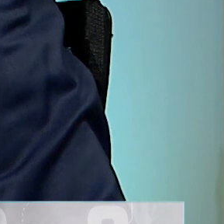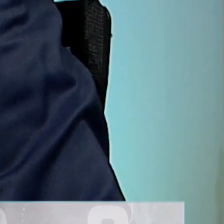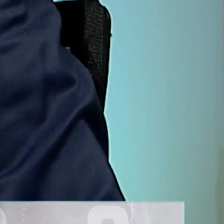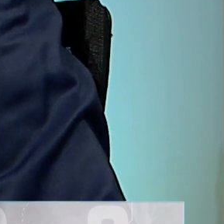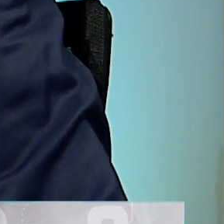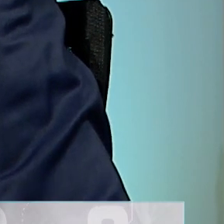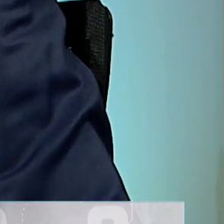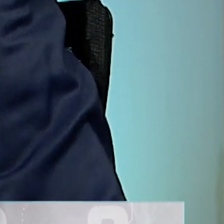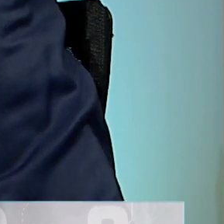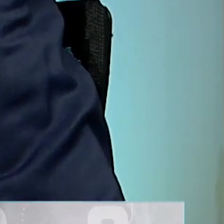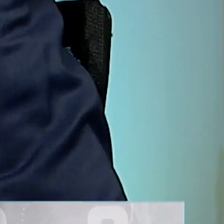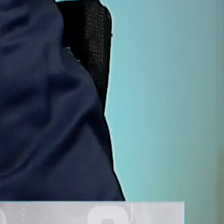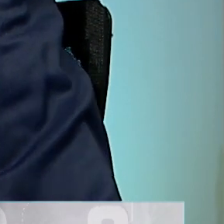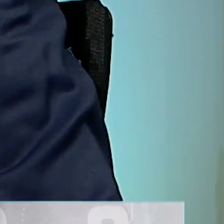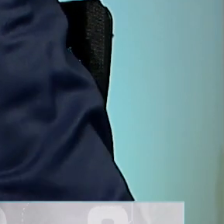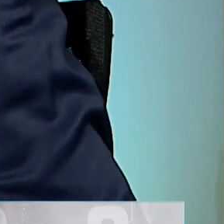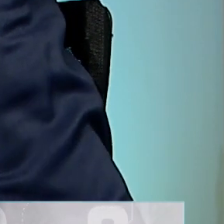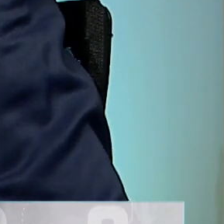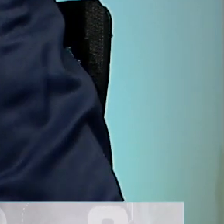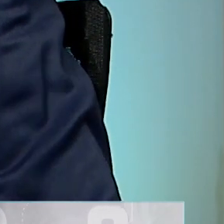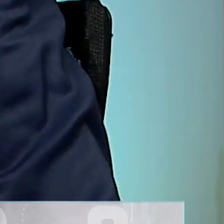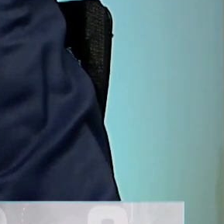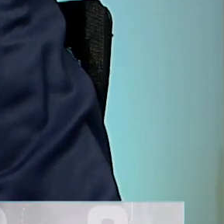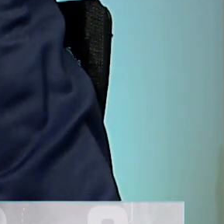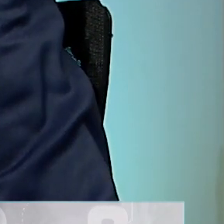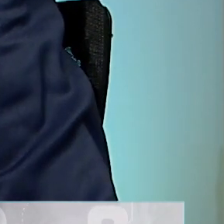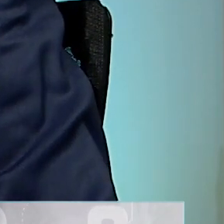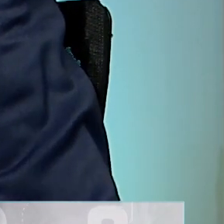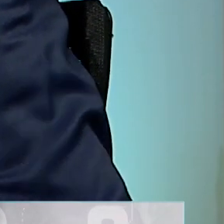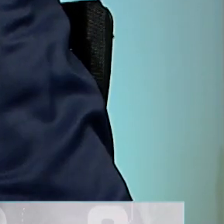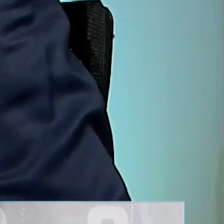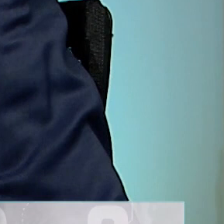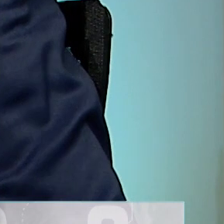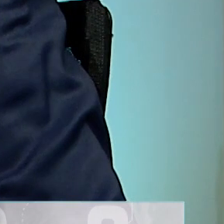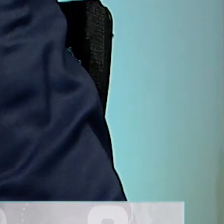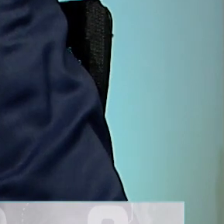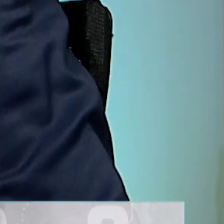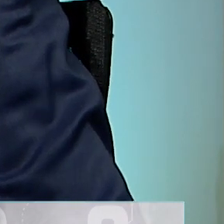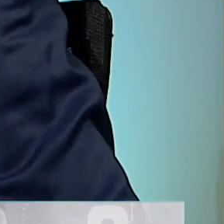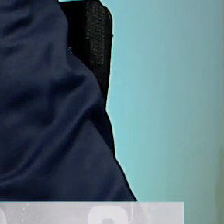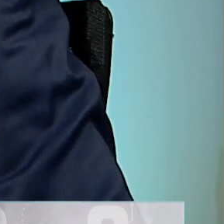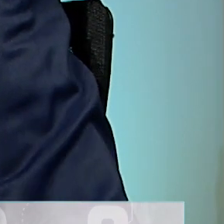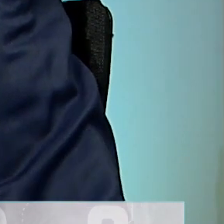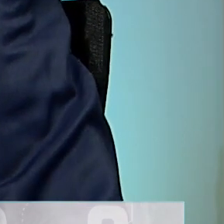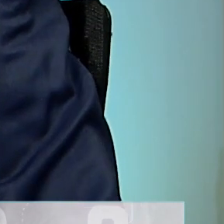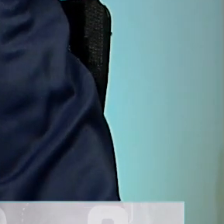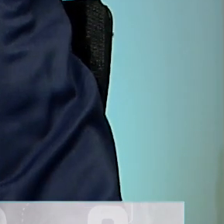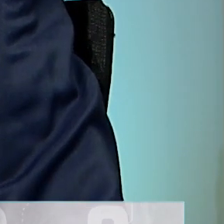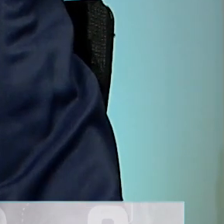namazla ilgili bir rükün, bir efendim sünnet değil. Bu bakımdan